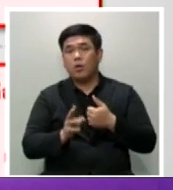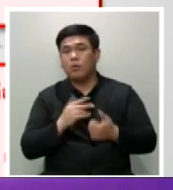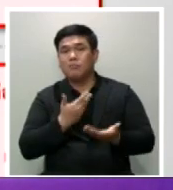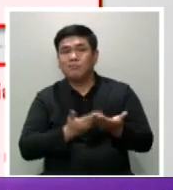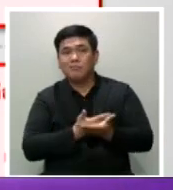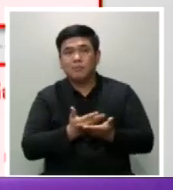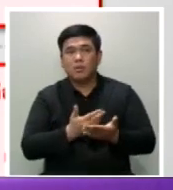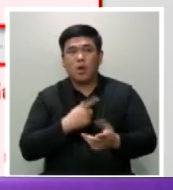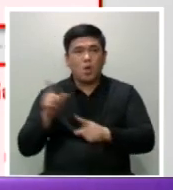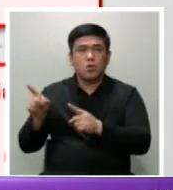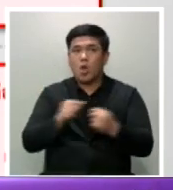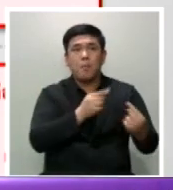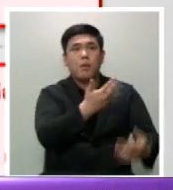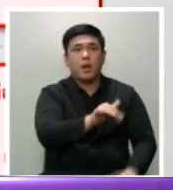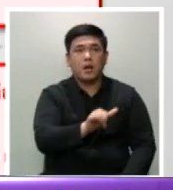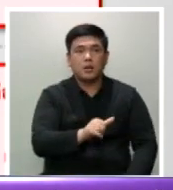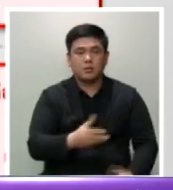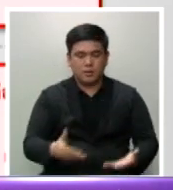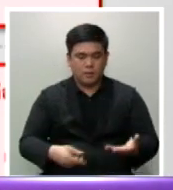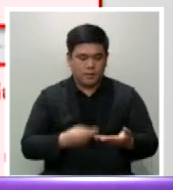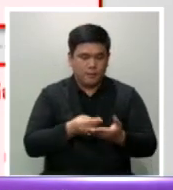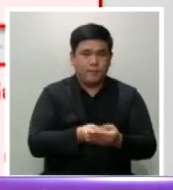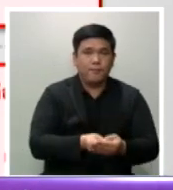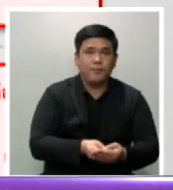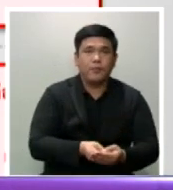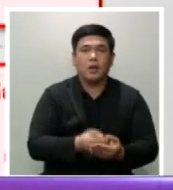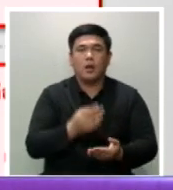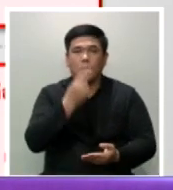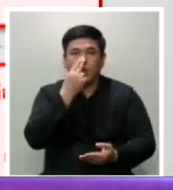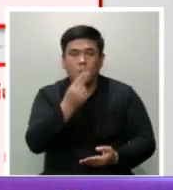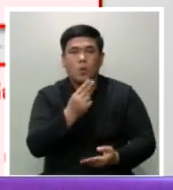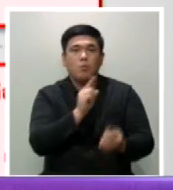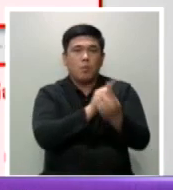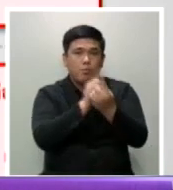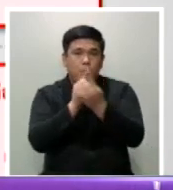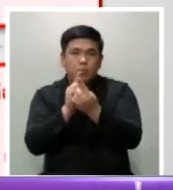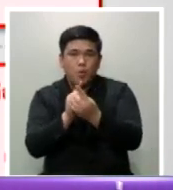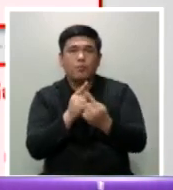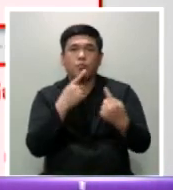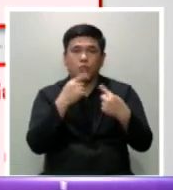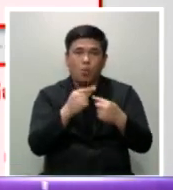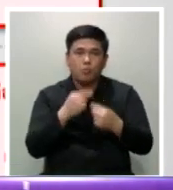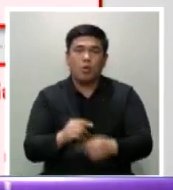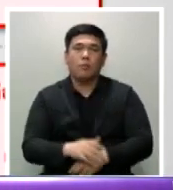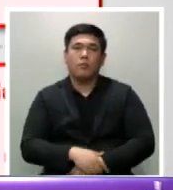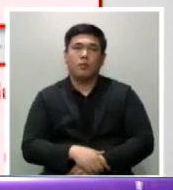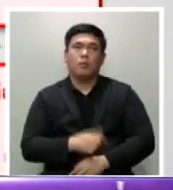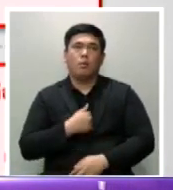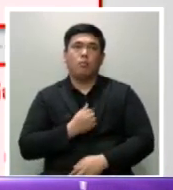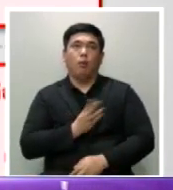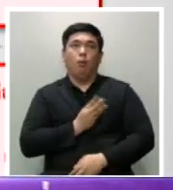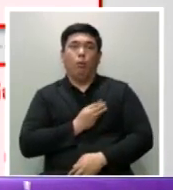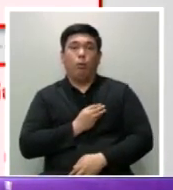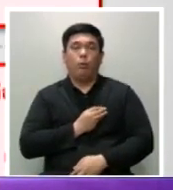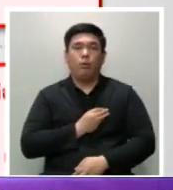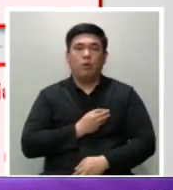ไหนแล้วเตรียมคำตอบให้นายกใส่มือไปเจอคนพวกนี้ด้วยเพราะจะไปแล้วอีก2เดือนเนี่ยผมก็ตื่นเต้นตก